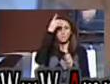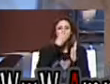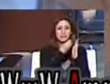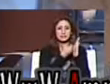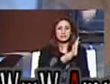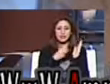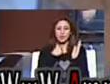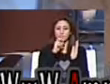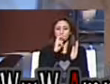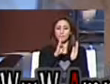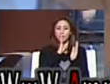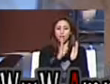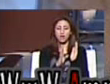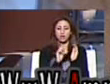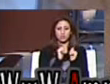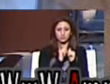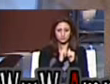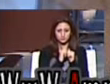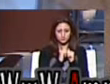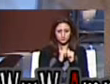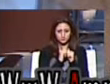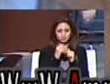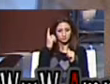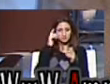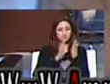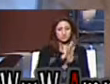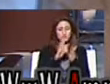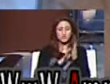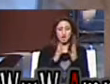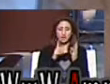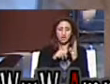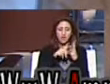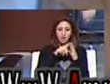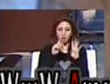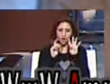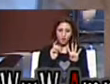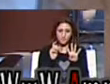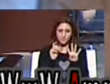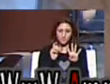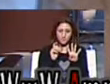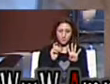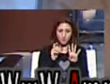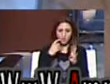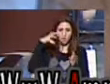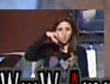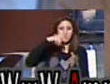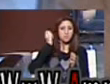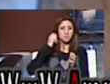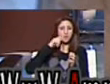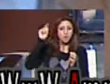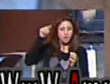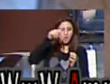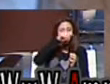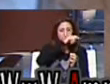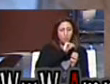عليها. ايوه. فانا بقول القضيه دي فيها اربع اطراف. نعم. الطرف الاولي القرى الاجراميه اللي معروفه بحمر